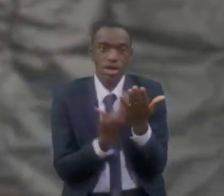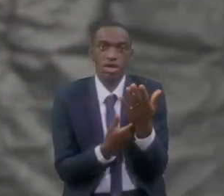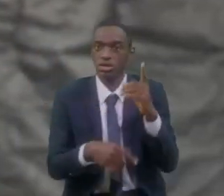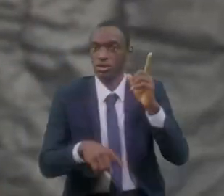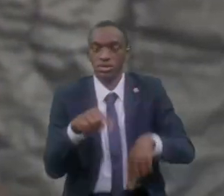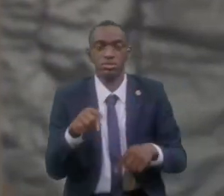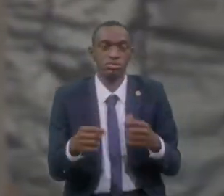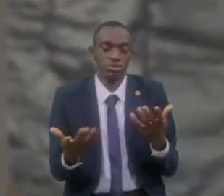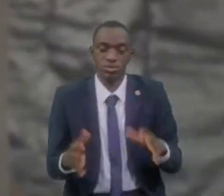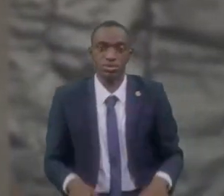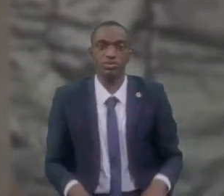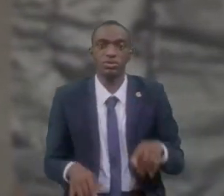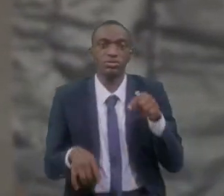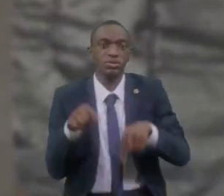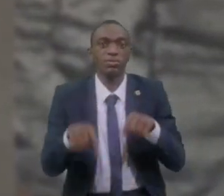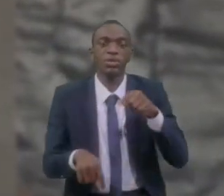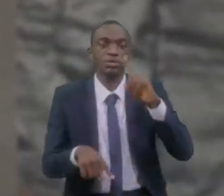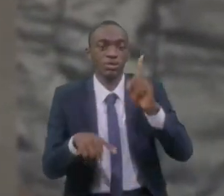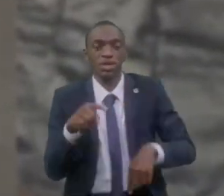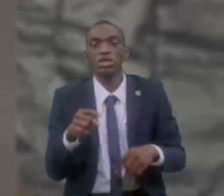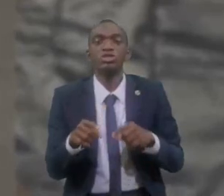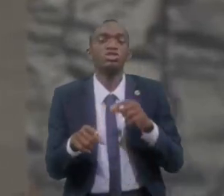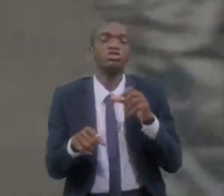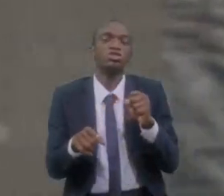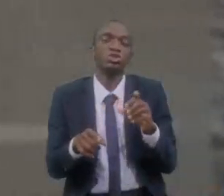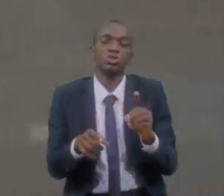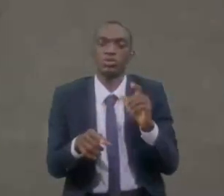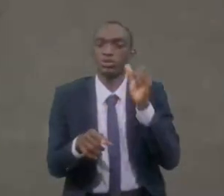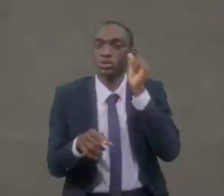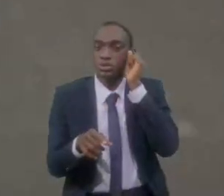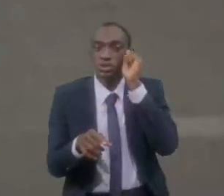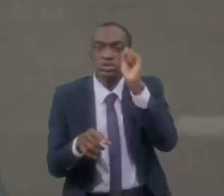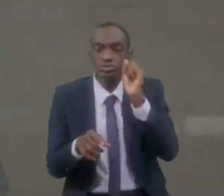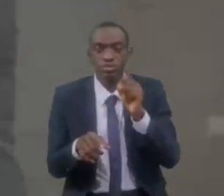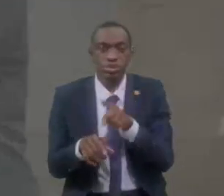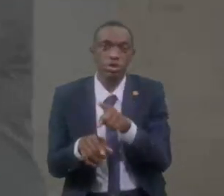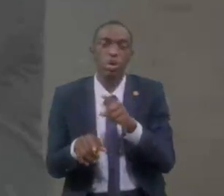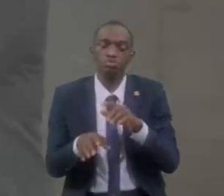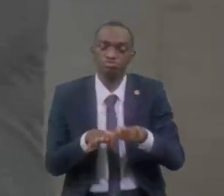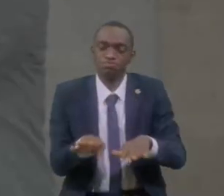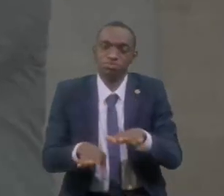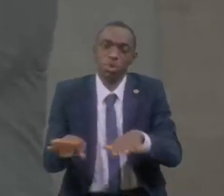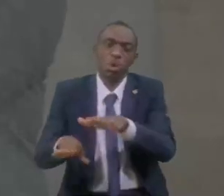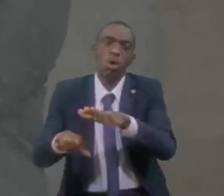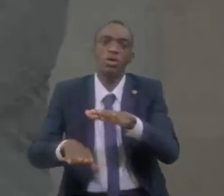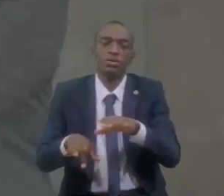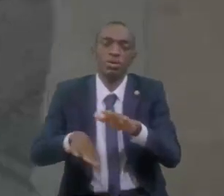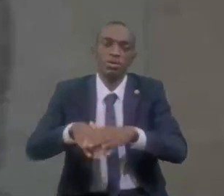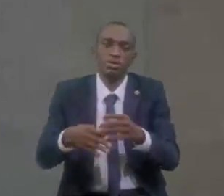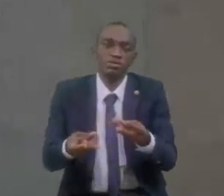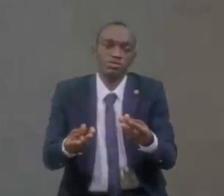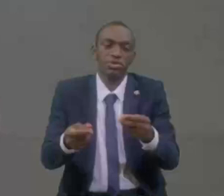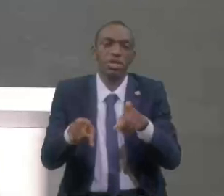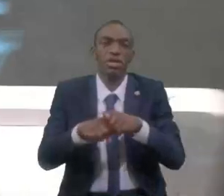et rampait sur les quatre pattes comme un animal. Et ils ont placé la femme devant la